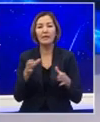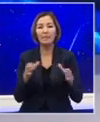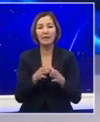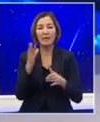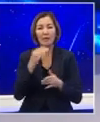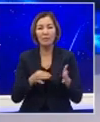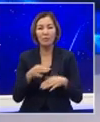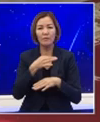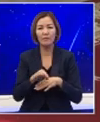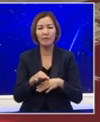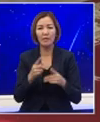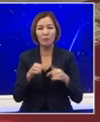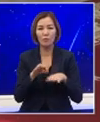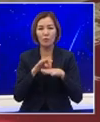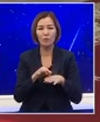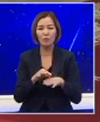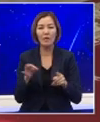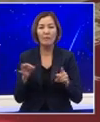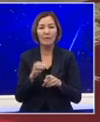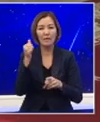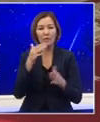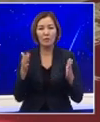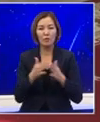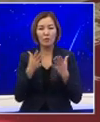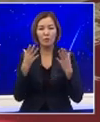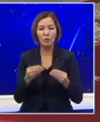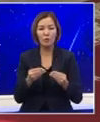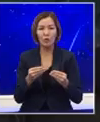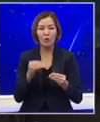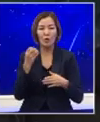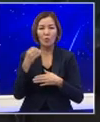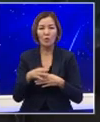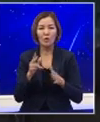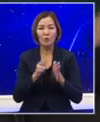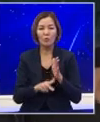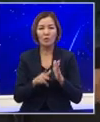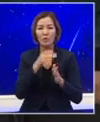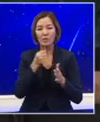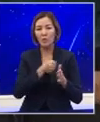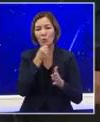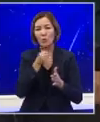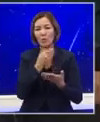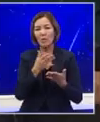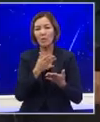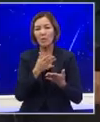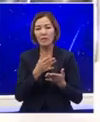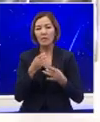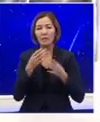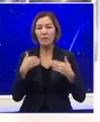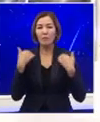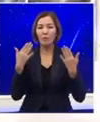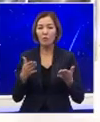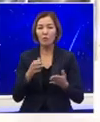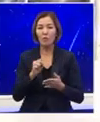партиясының Алматы облыстық филиалы мұрындық болған. Мақсаты қарттар күніне орай орталықтағы 90 жастан асқан қазыналы қарттарымызды мерекемен